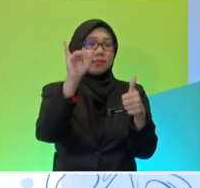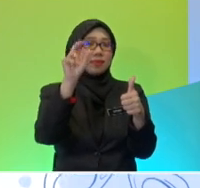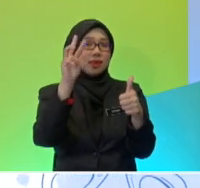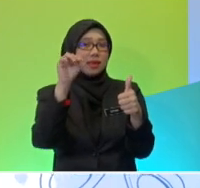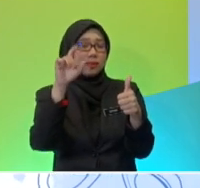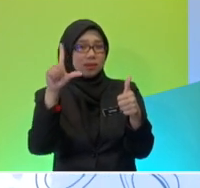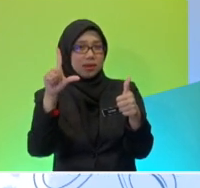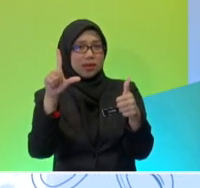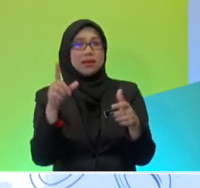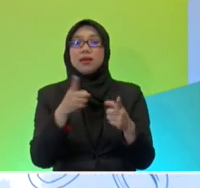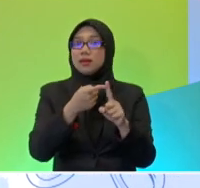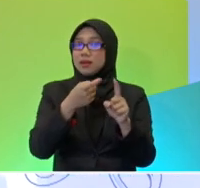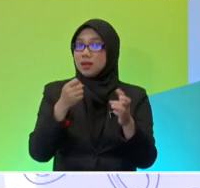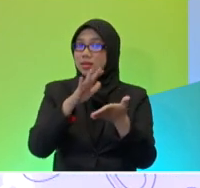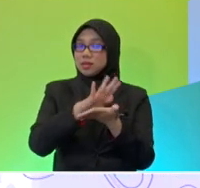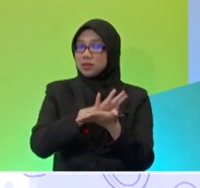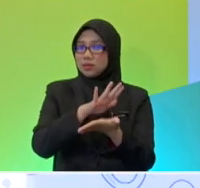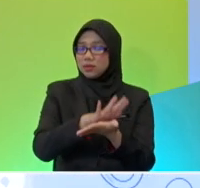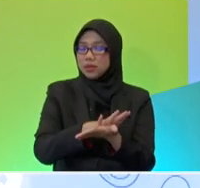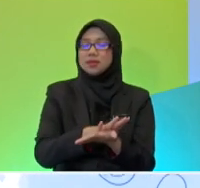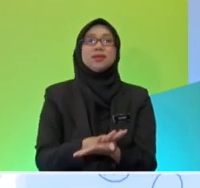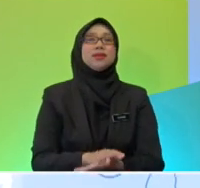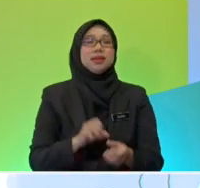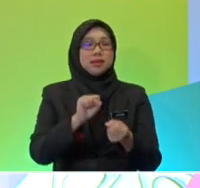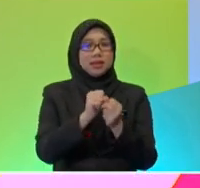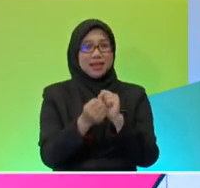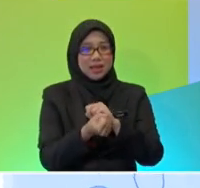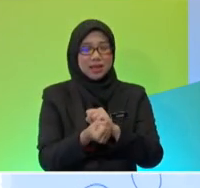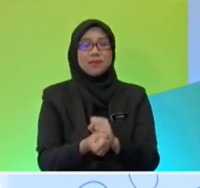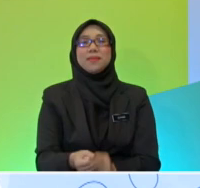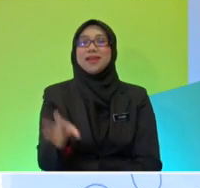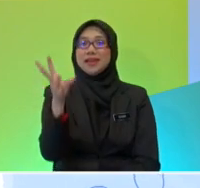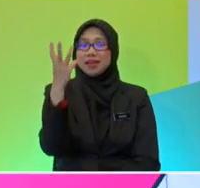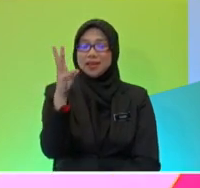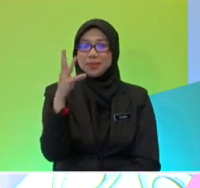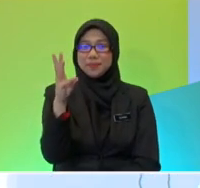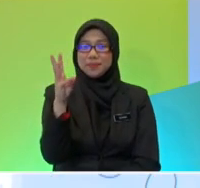daripada Sky felda sahabat 16 Hai Samil